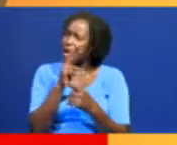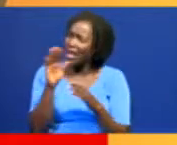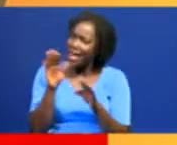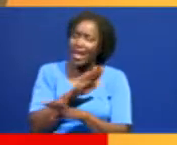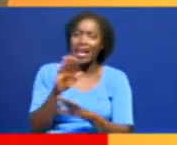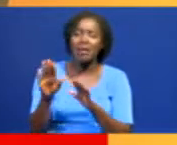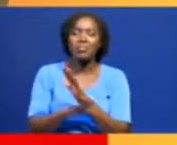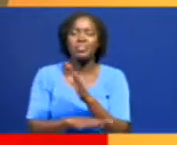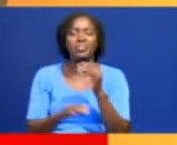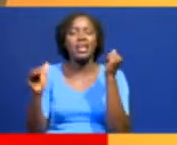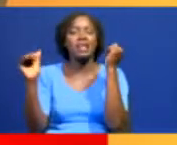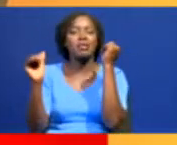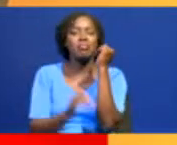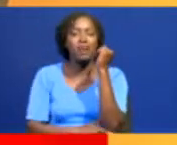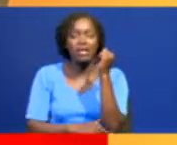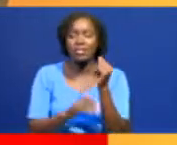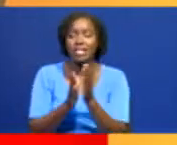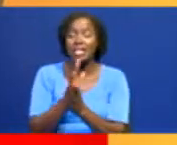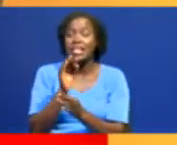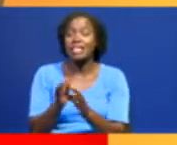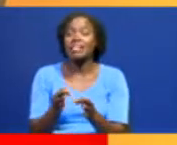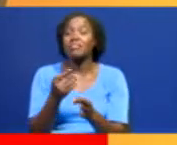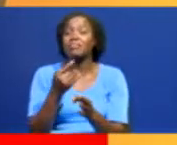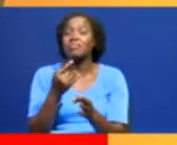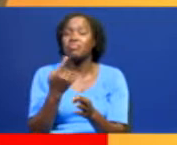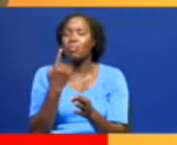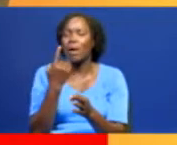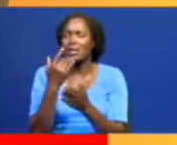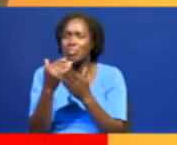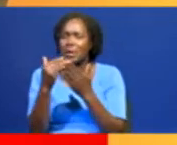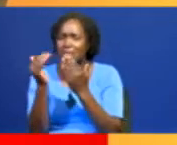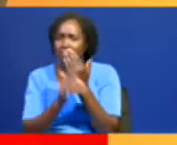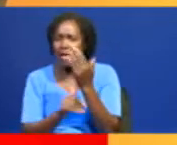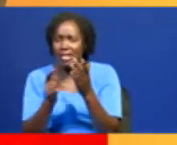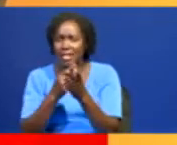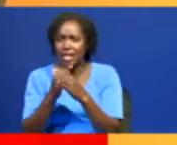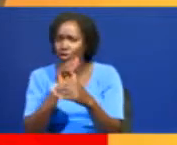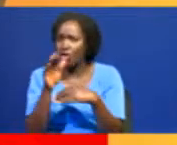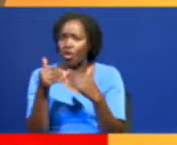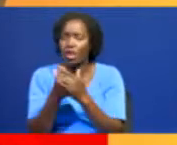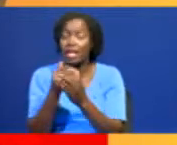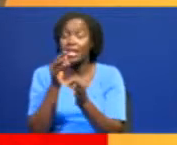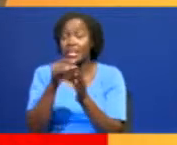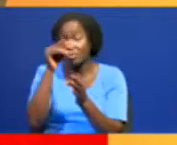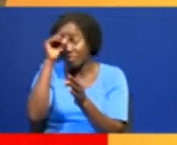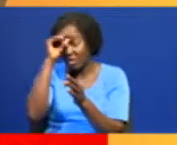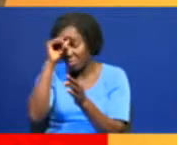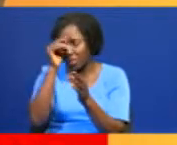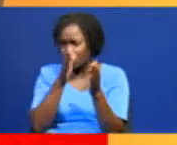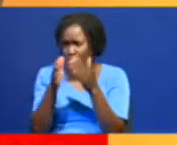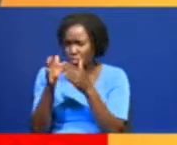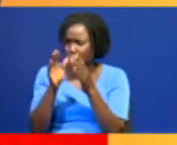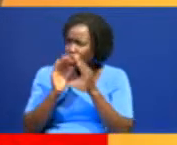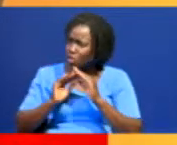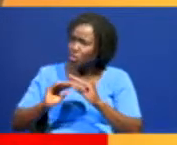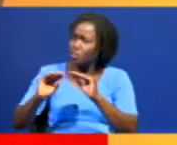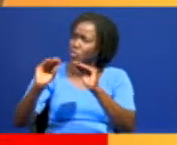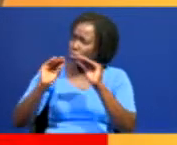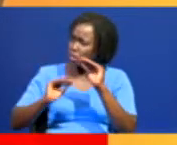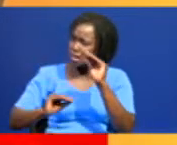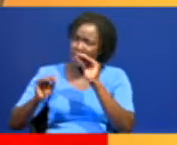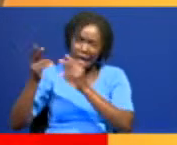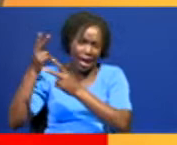inaharibika. Mm-hmm. Kwa sababu tunasemekana sehemu moja samaki ikiharibika yote inaharibika. Mm-hmm. Lakini pengine serikali ingechukua fursa ya kuweza kuwafundisha watu na